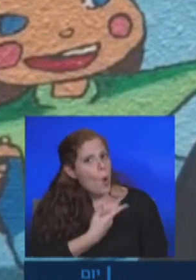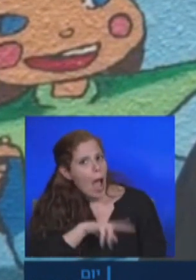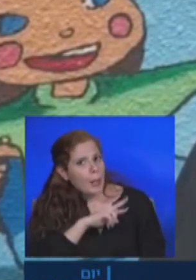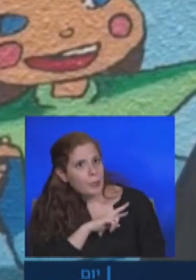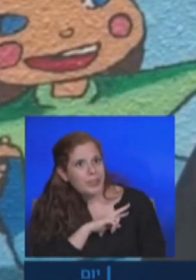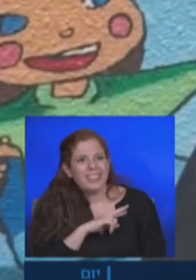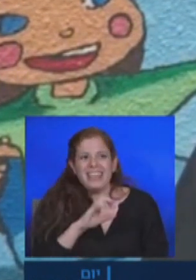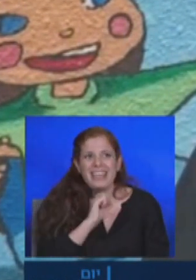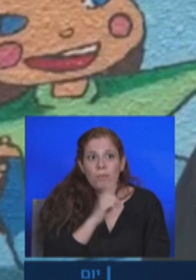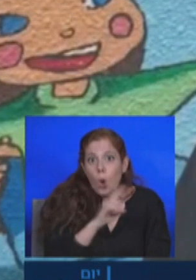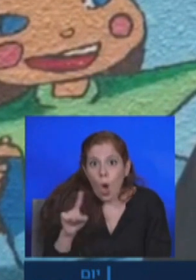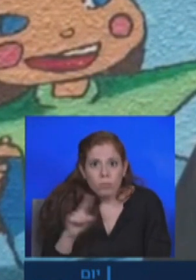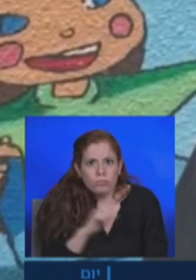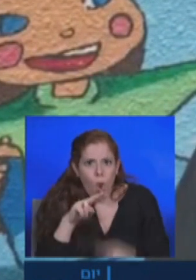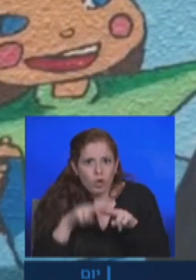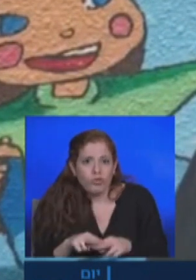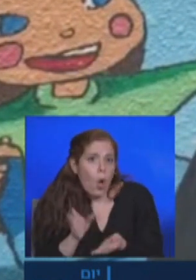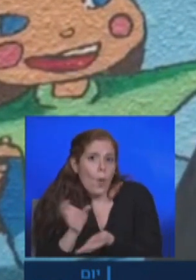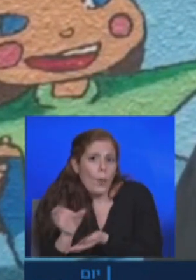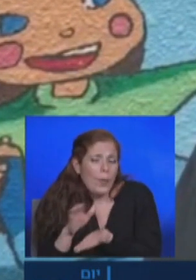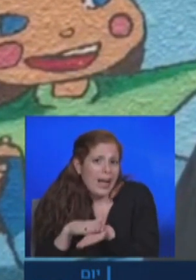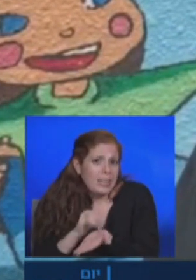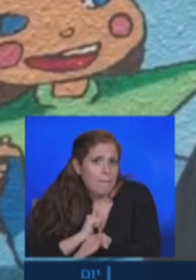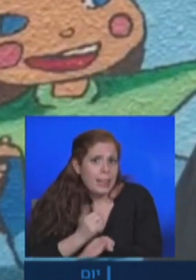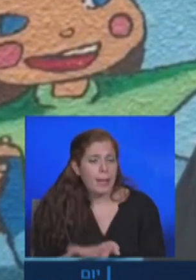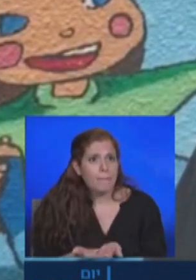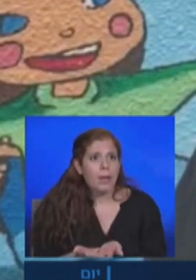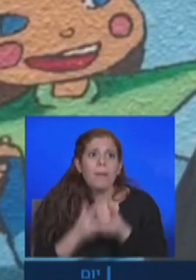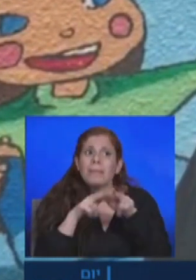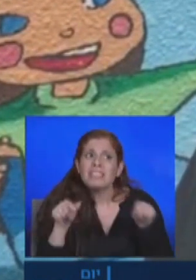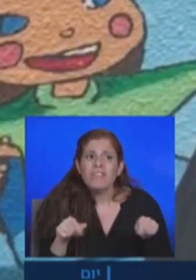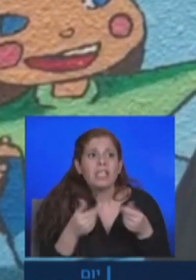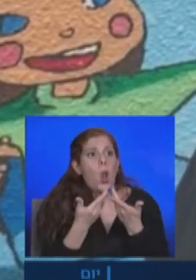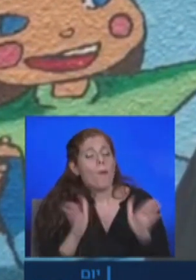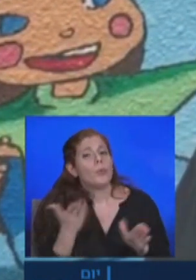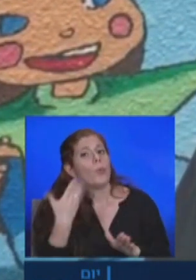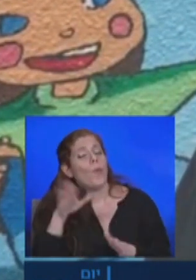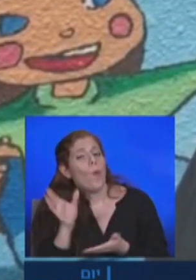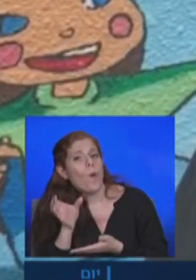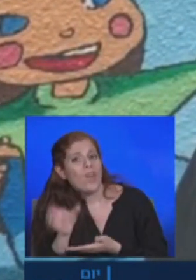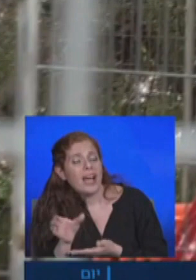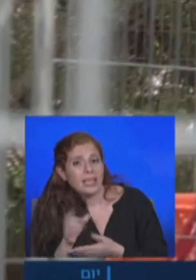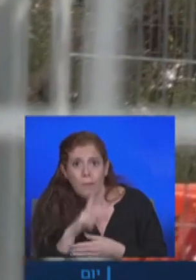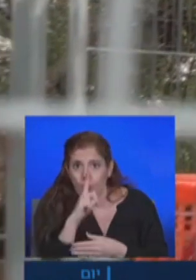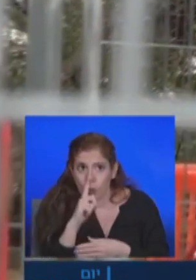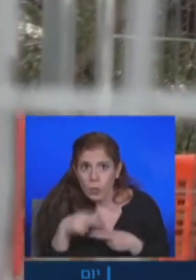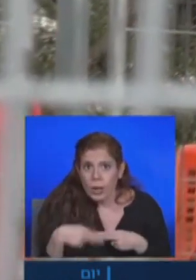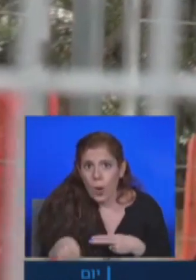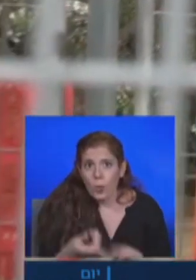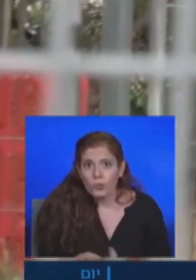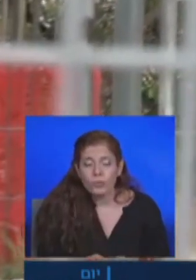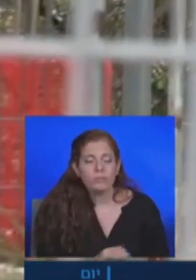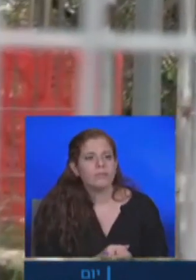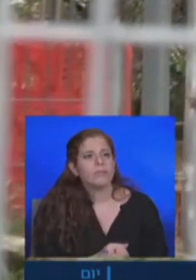לא יישארו מעונות יום פרטיים. במצב דברים זה, לא ייפתחו רוב מעונות היום הפרטיים בישראל ביום ראשון הקרוב. מחר